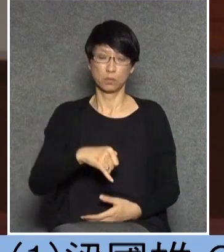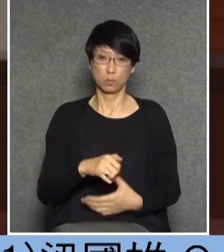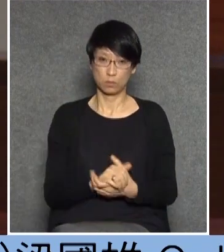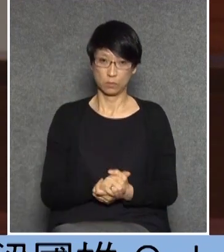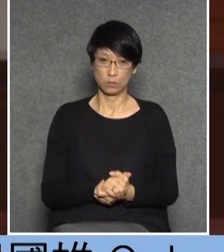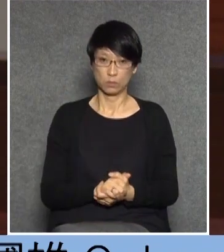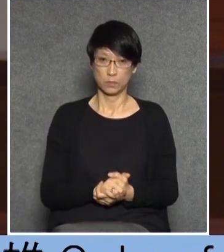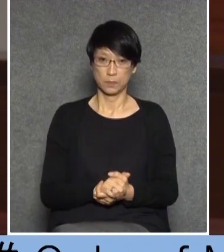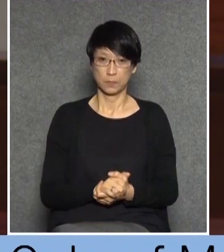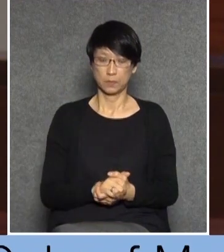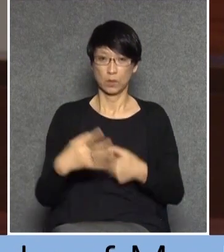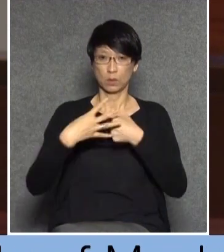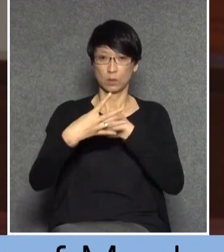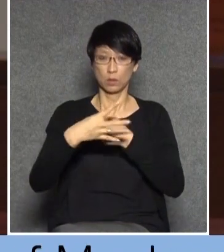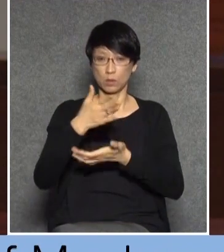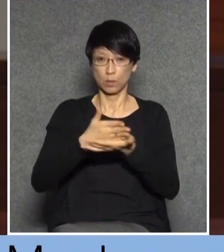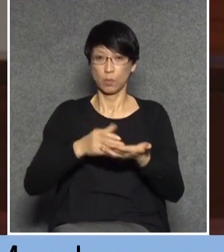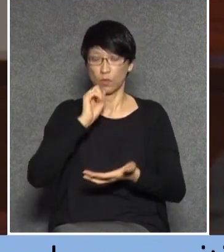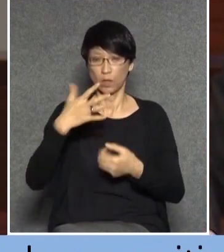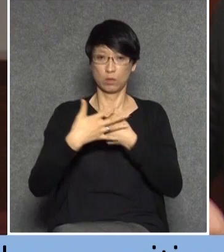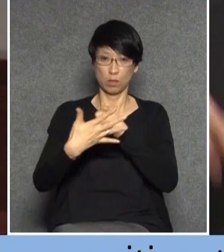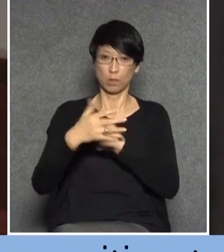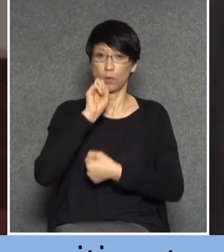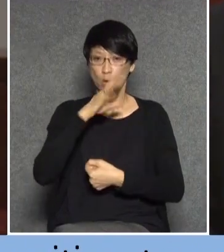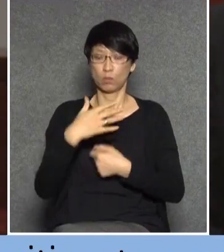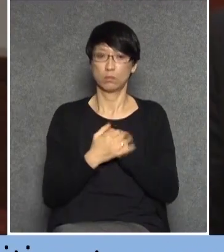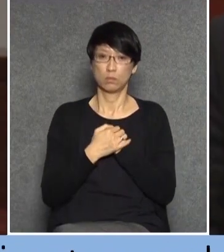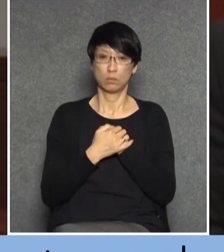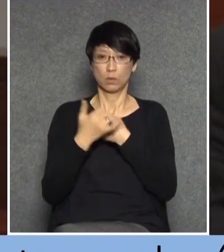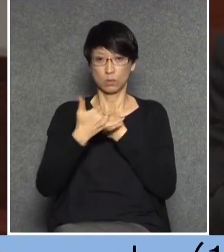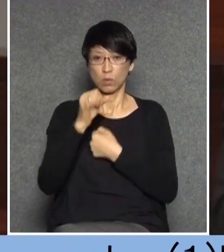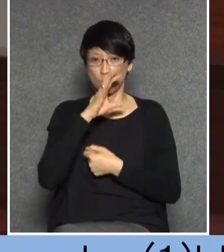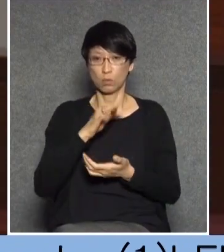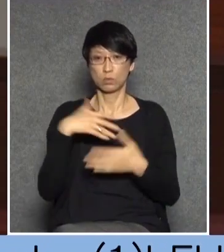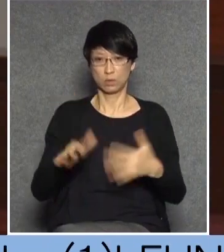第四個部分有得講，第五個部分有得講，第六個部分有得講，講完。